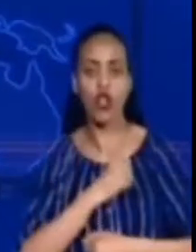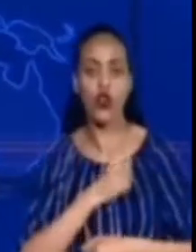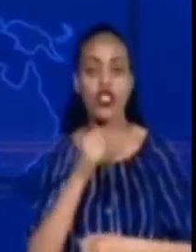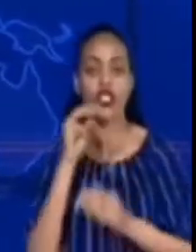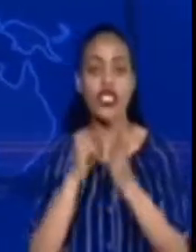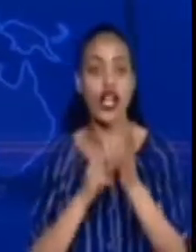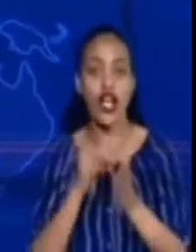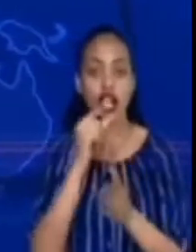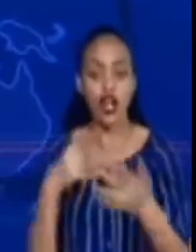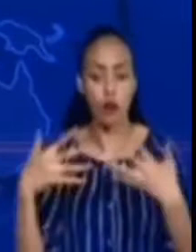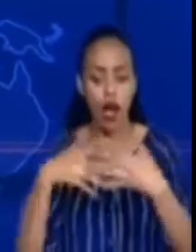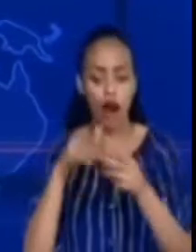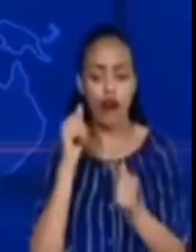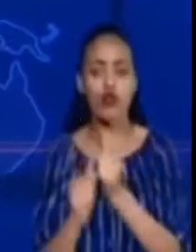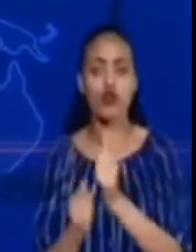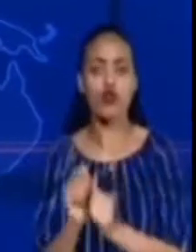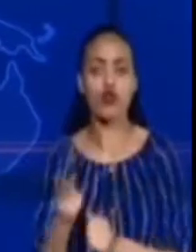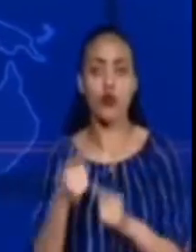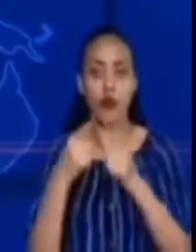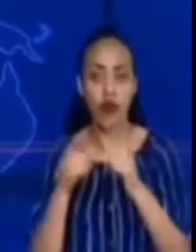ስለ ተናገረ